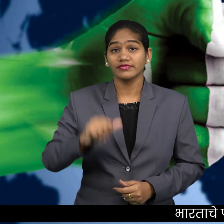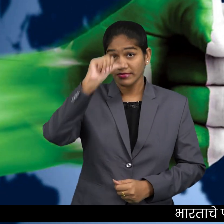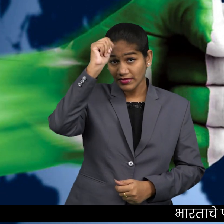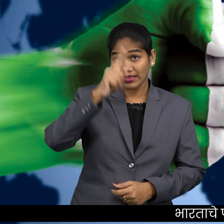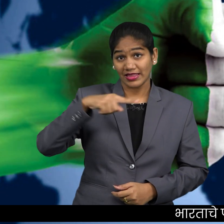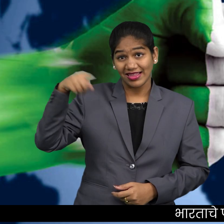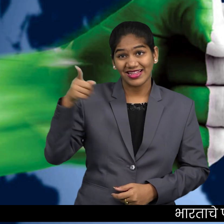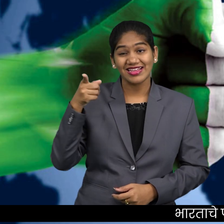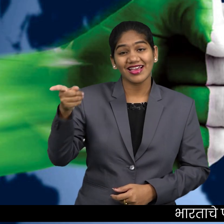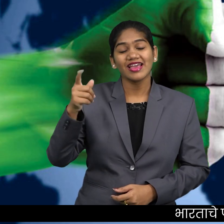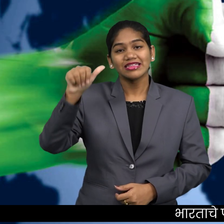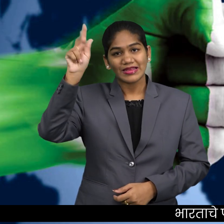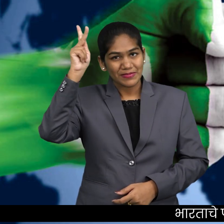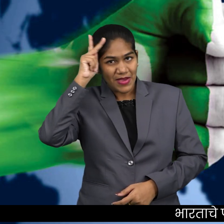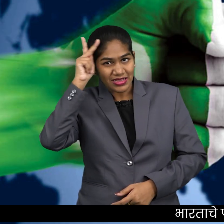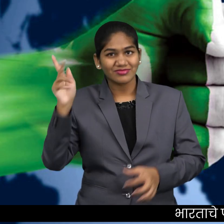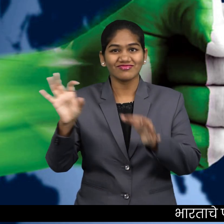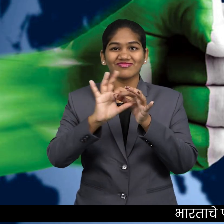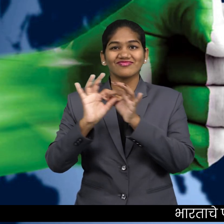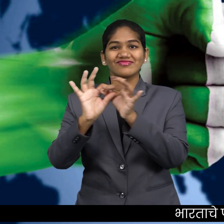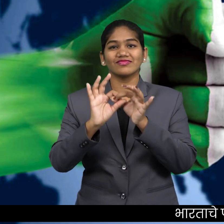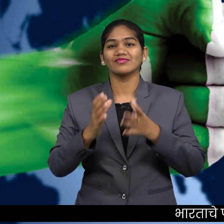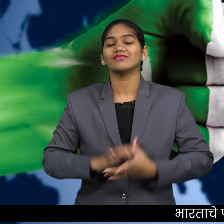भारताचे पाकिस्तानशी संबंध.